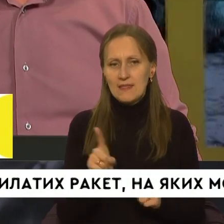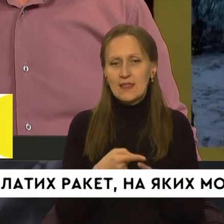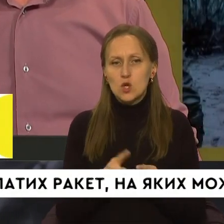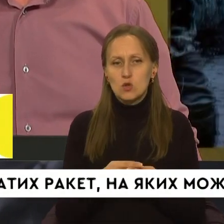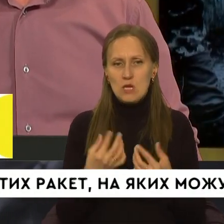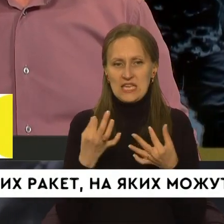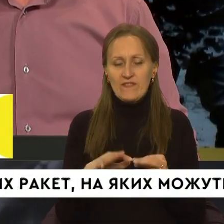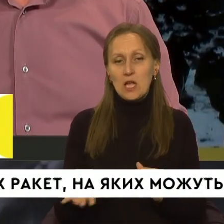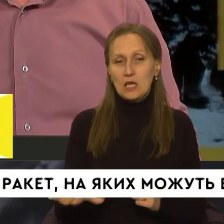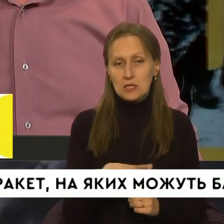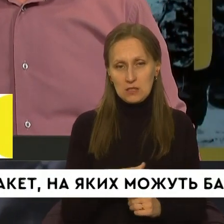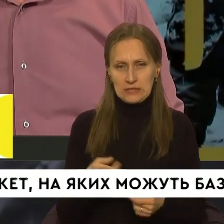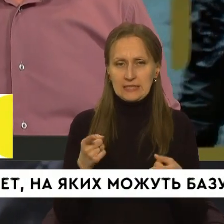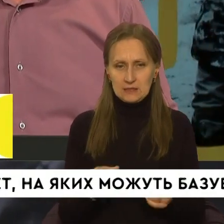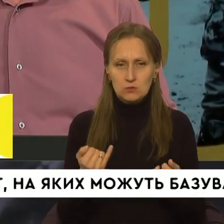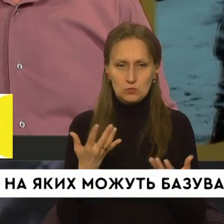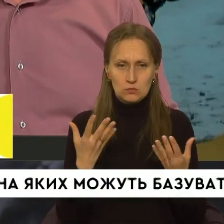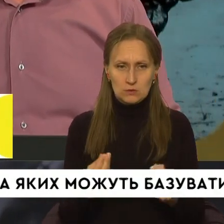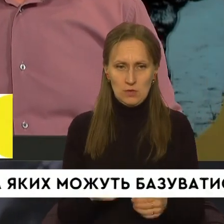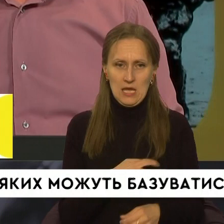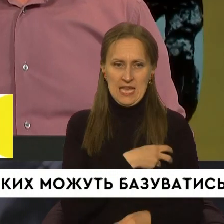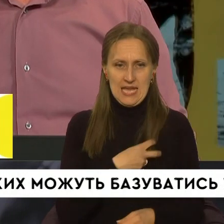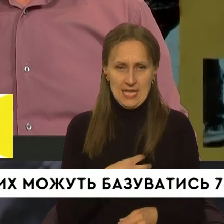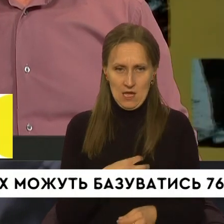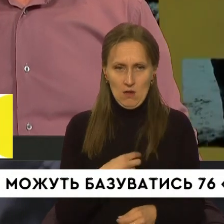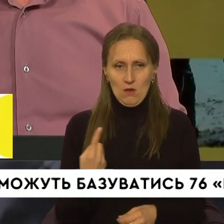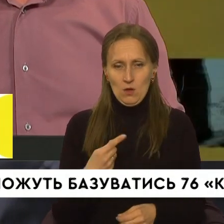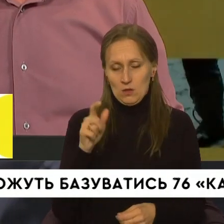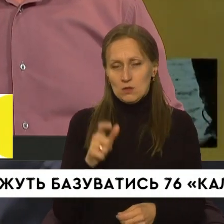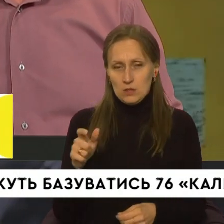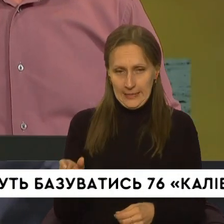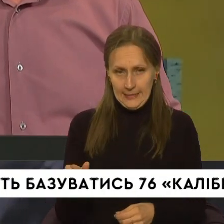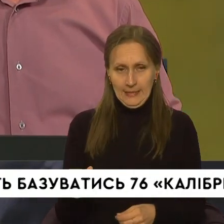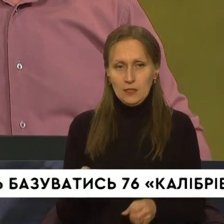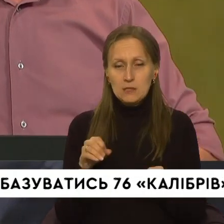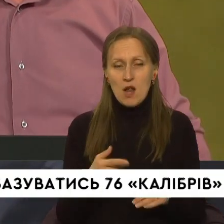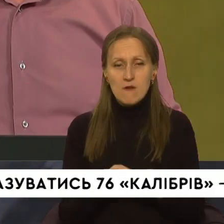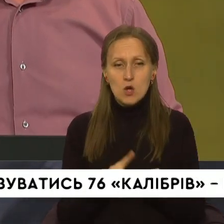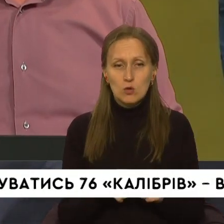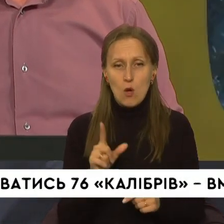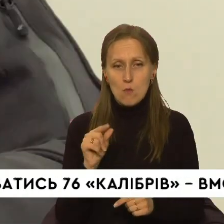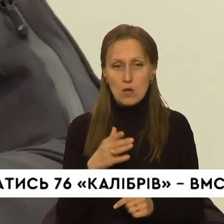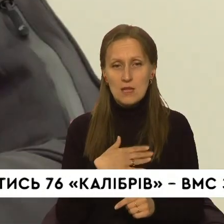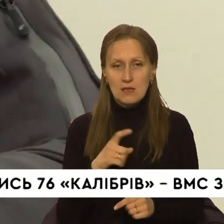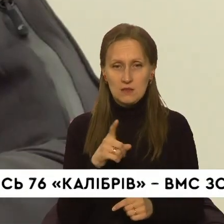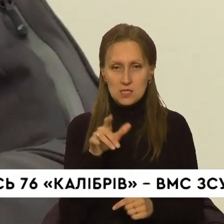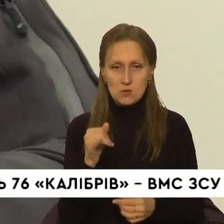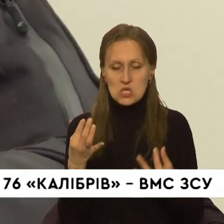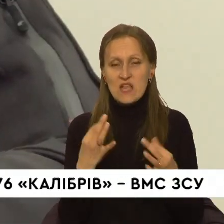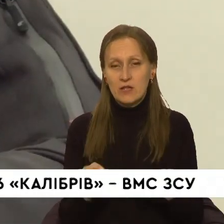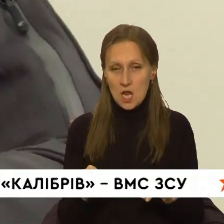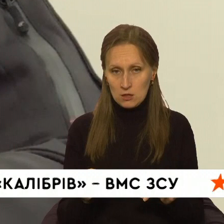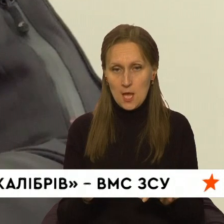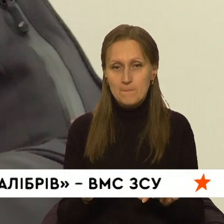стосується звільненої території. Дійсно, є на сьогоднішній день ризик перебування цивільного населення. Справа в тому, що з понеділка наші Збройні Сили звільнили